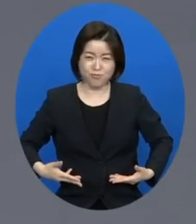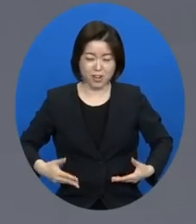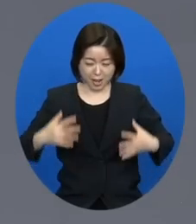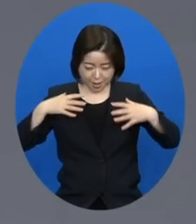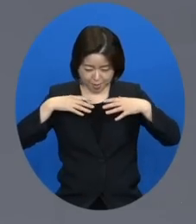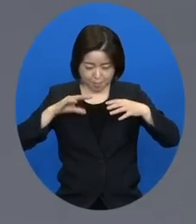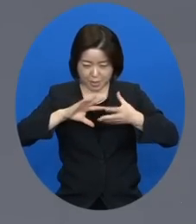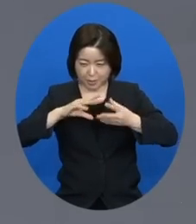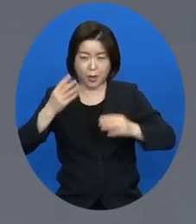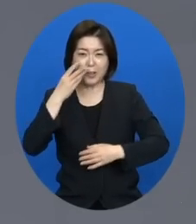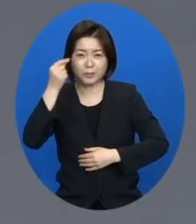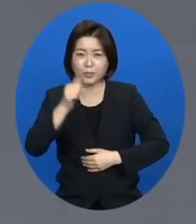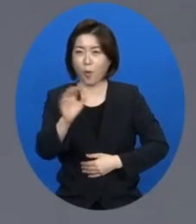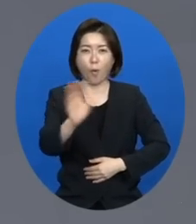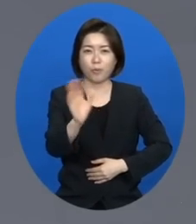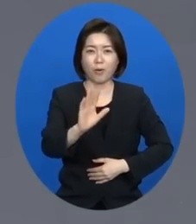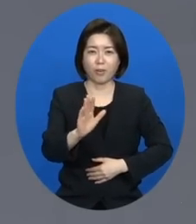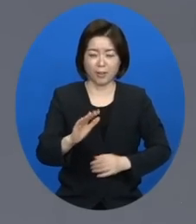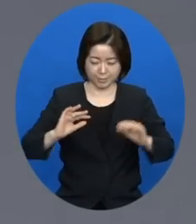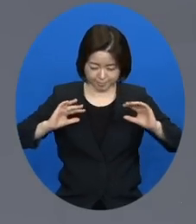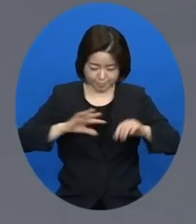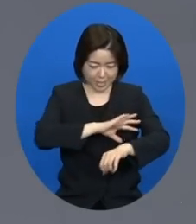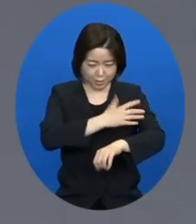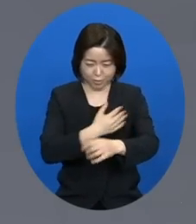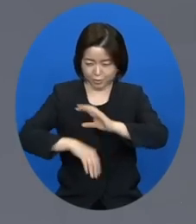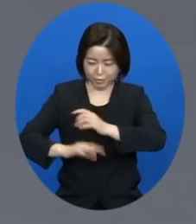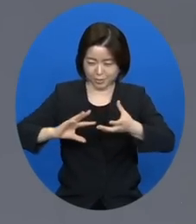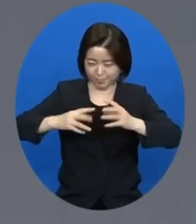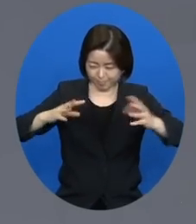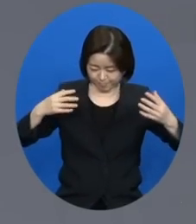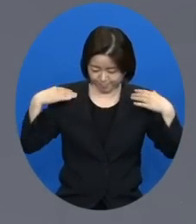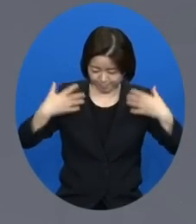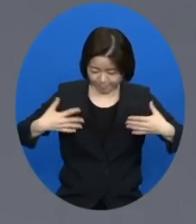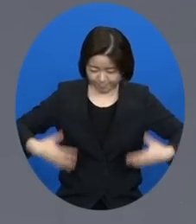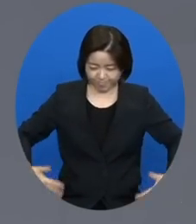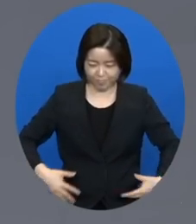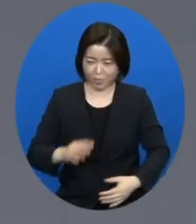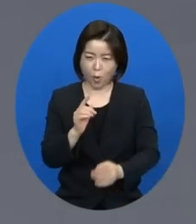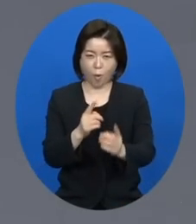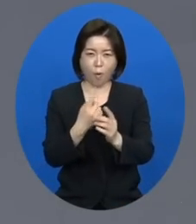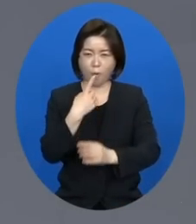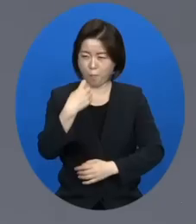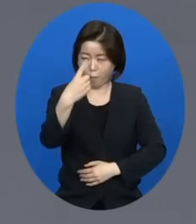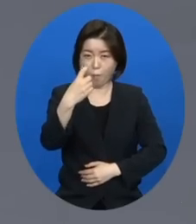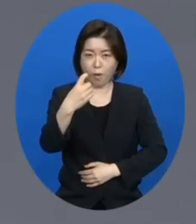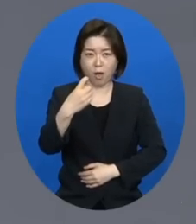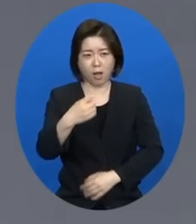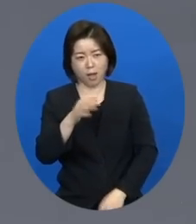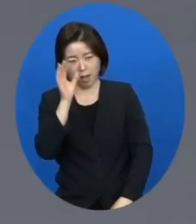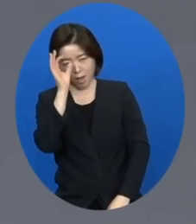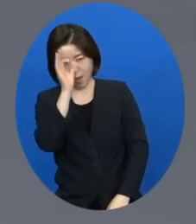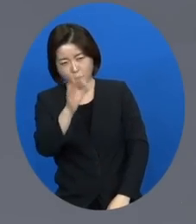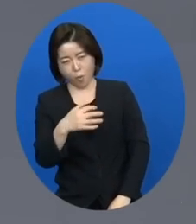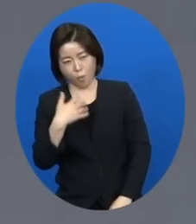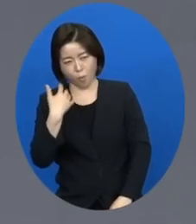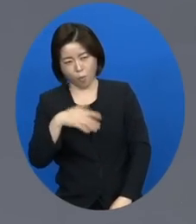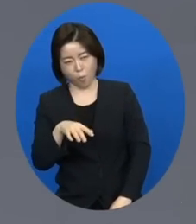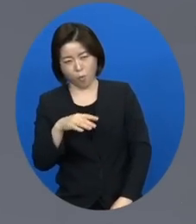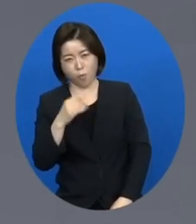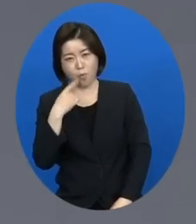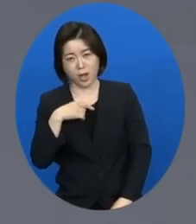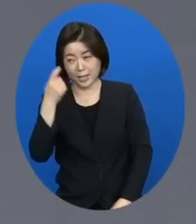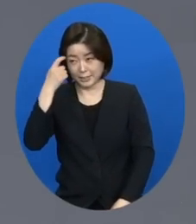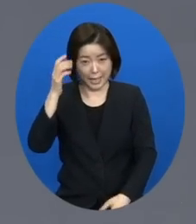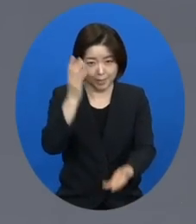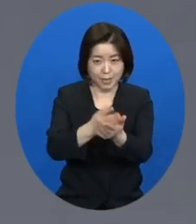체지방률 3% 지방이 전혀 없는 이 근육의 모습을 보면서 얼마나 끌렸을까. 상상하지 마세요